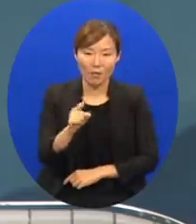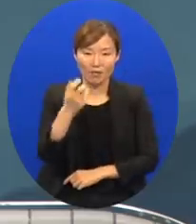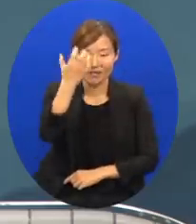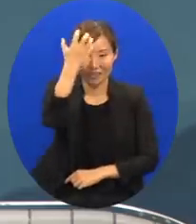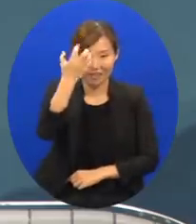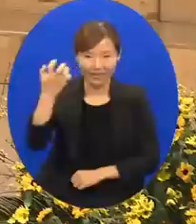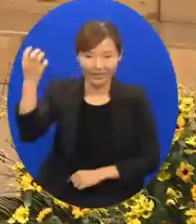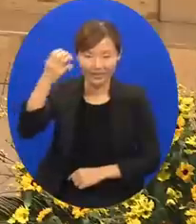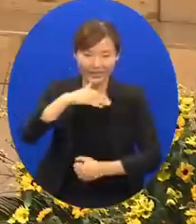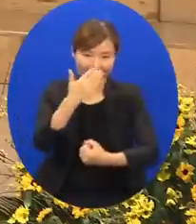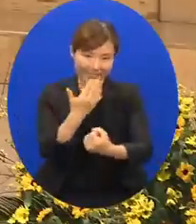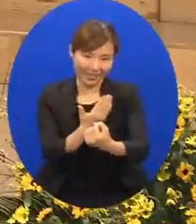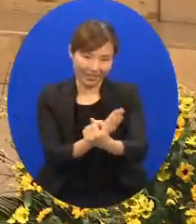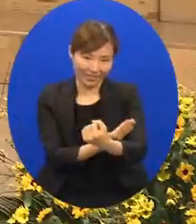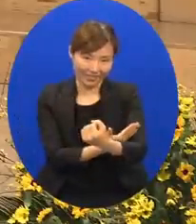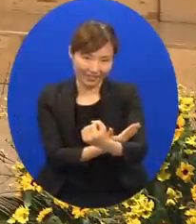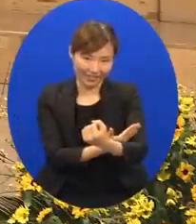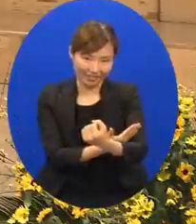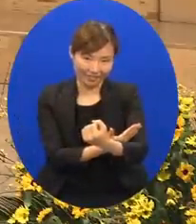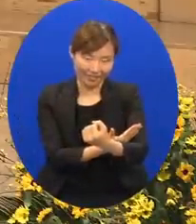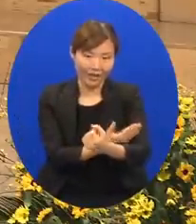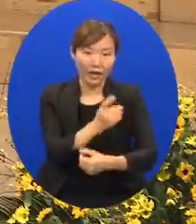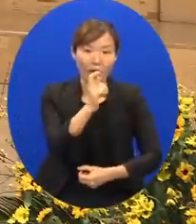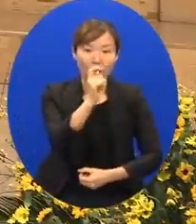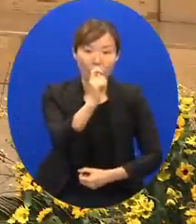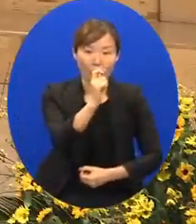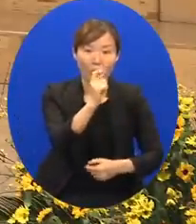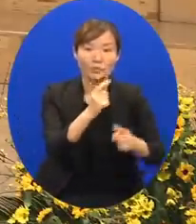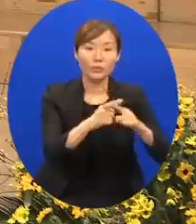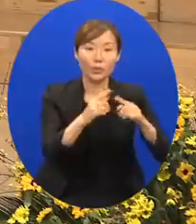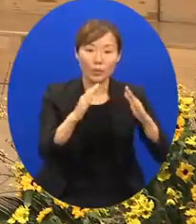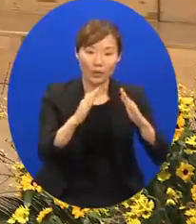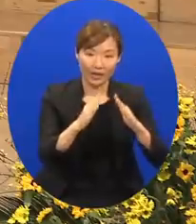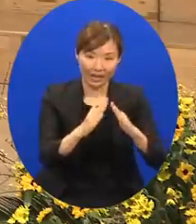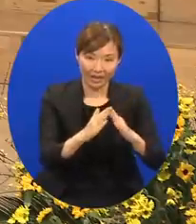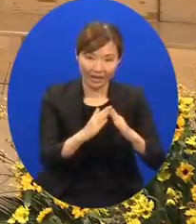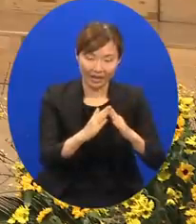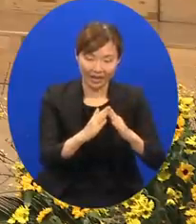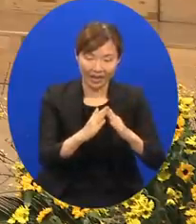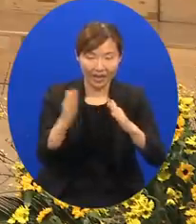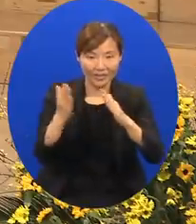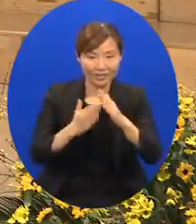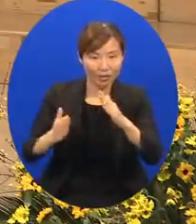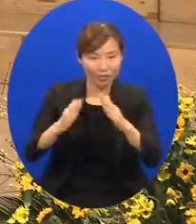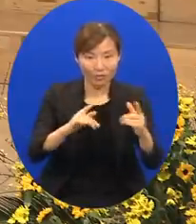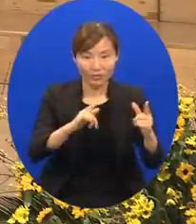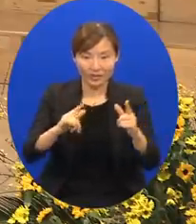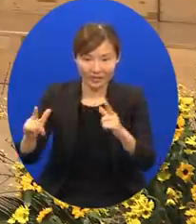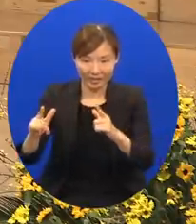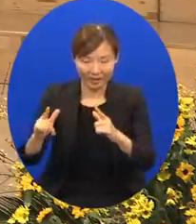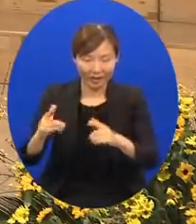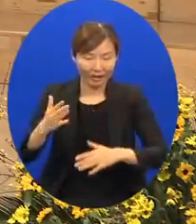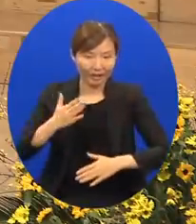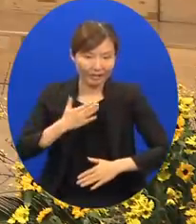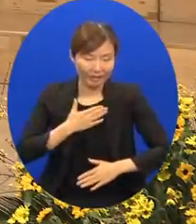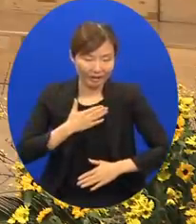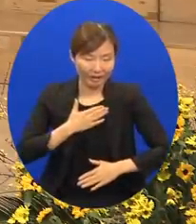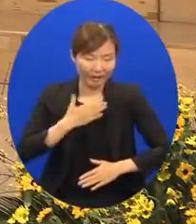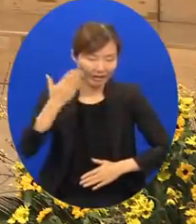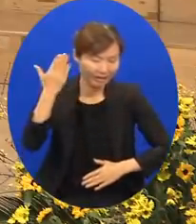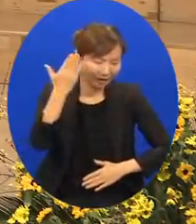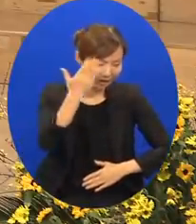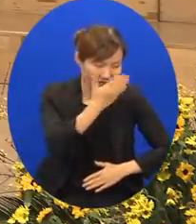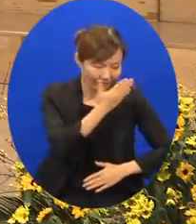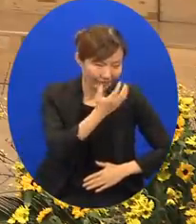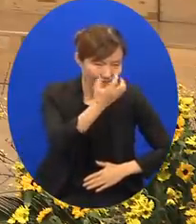주어집니다 아 고린도 교회는 교인 들 끼리 서로 자기가 더 신령 아다 내가 더 옳다